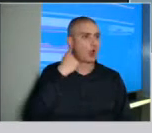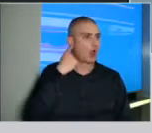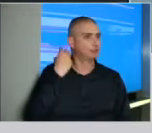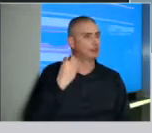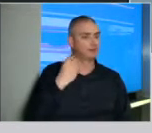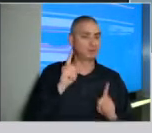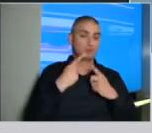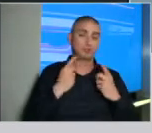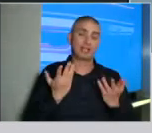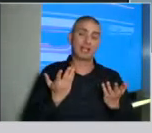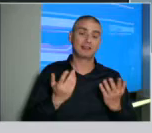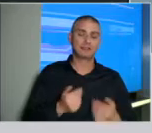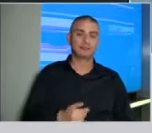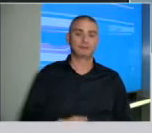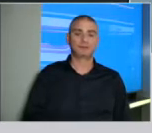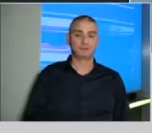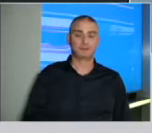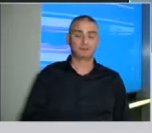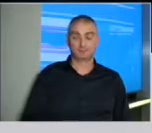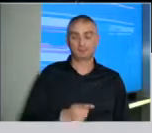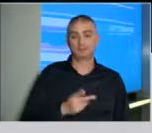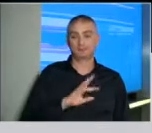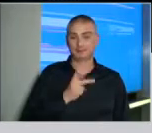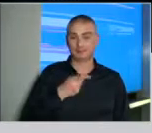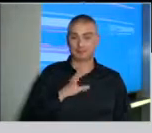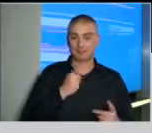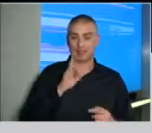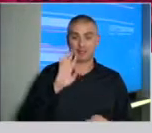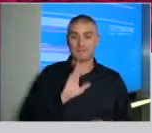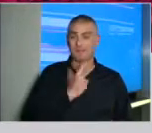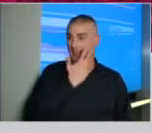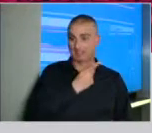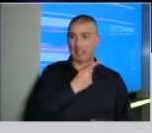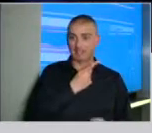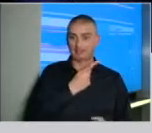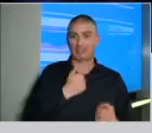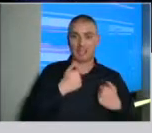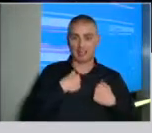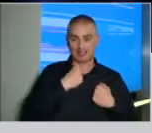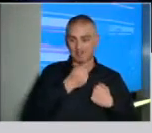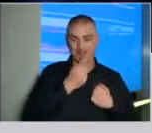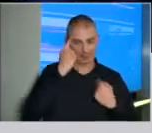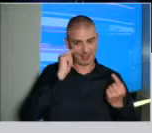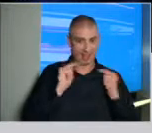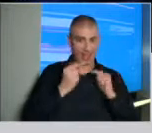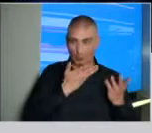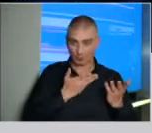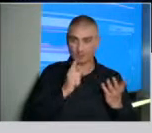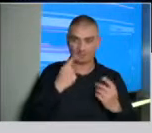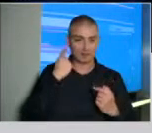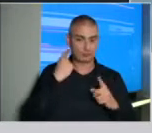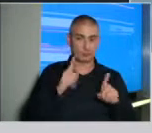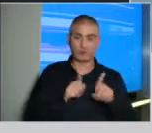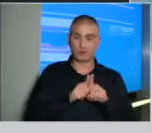מוזיקלית. ליד זה היצירה של בני גנץ, אני ואתה חלוקים עליה, אבל היא נשמעת